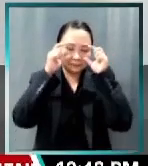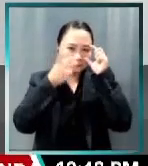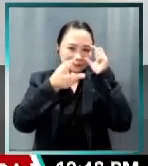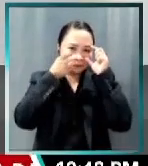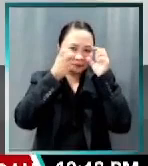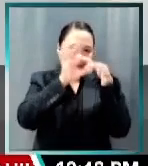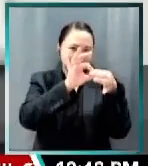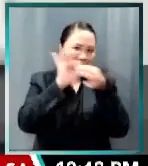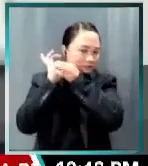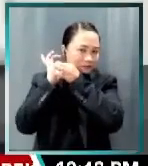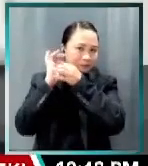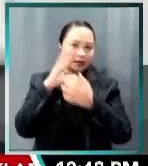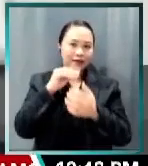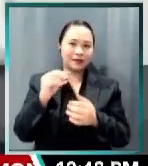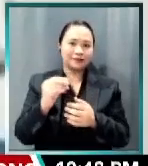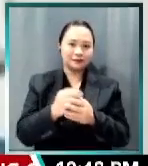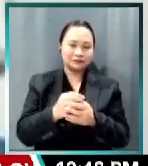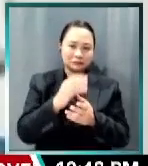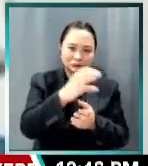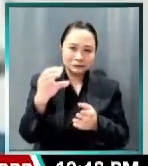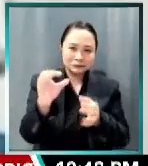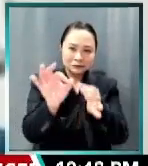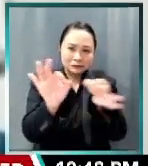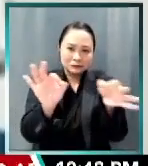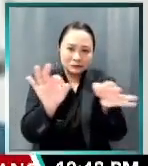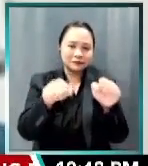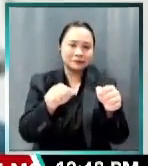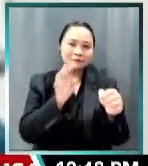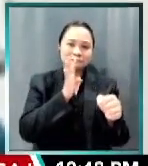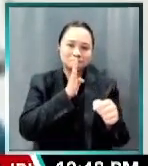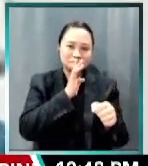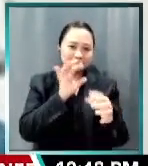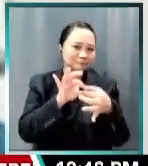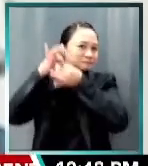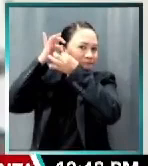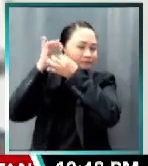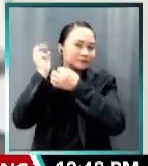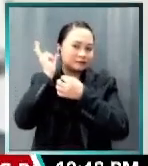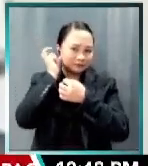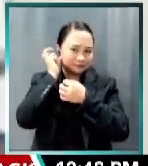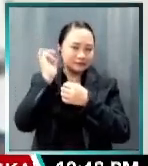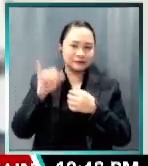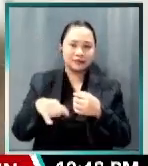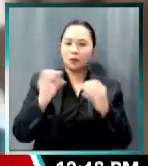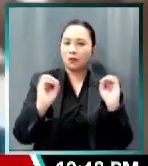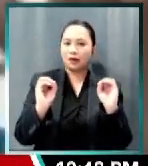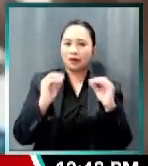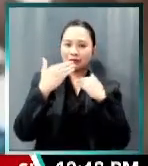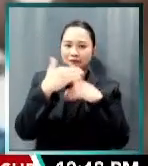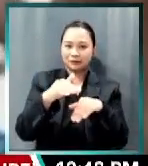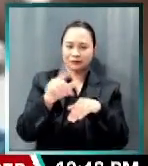naman siyang hard limit as to ilang objects madedetect niya. As long as kung anong objects